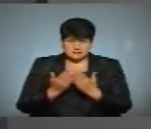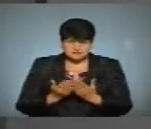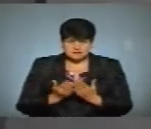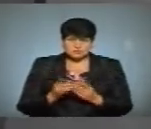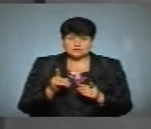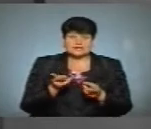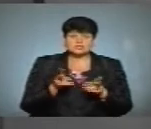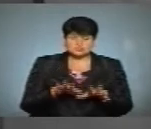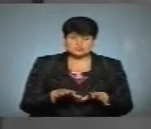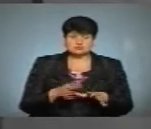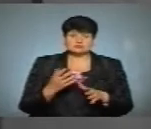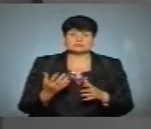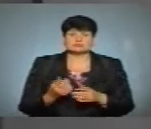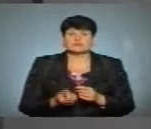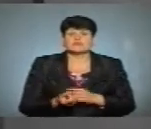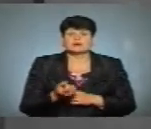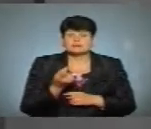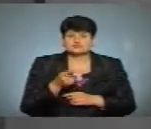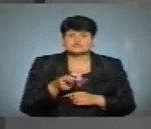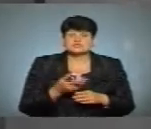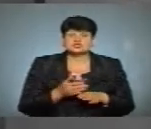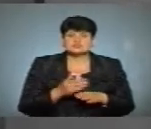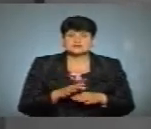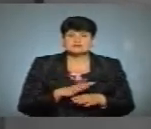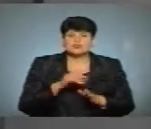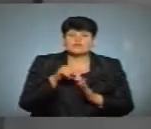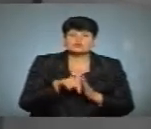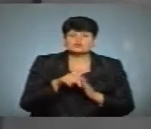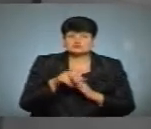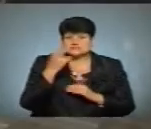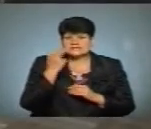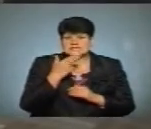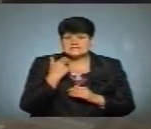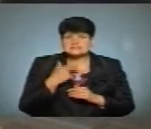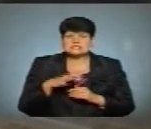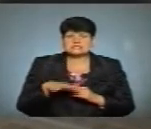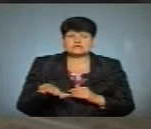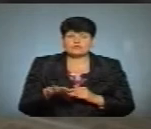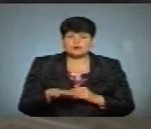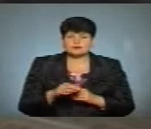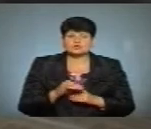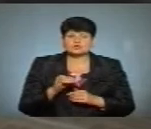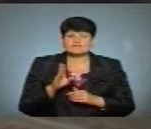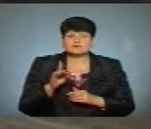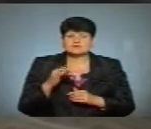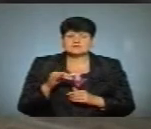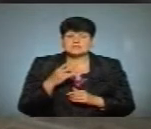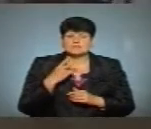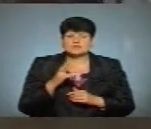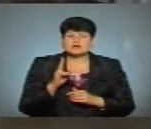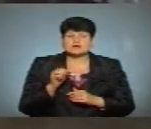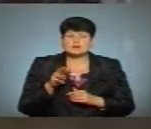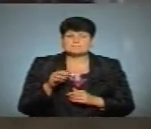то виявилося, що в цій частині це був внутрішній італійський дворик. Юрій Вербовецький показує камінну